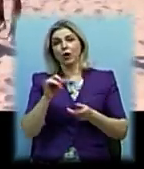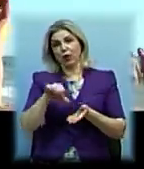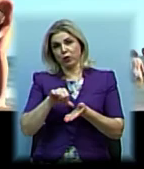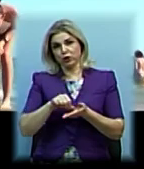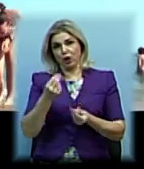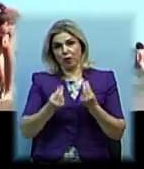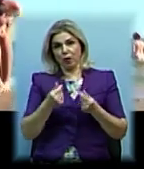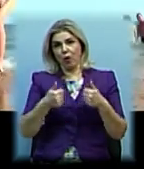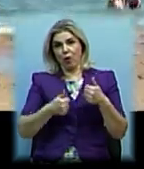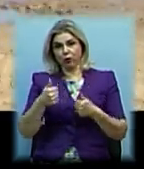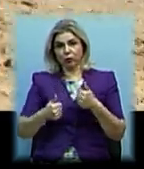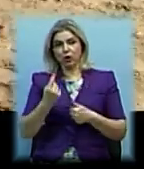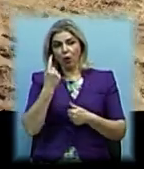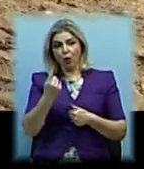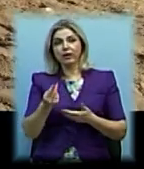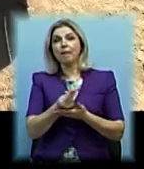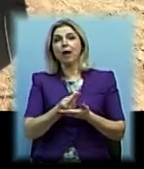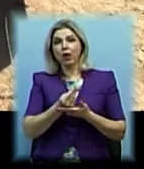конкурсах. Один з них – малюнок на піску.